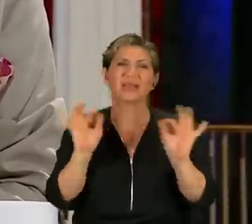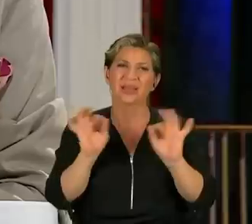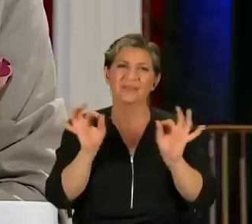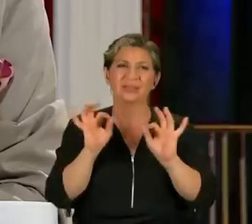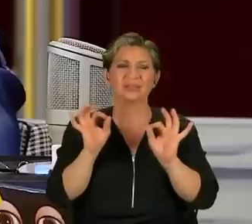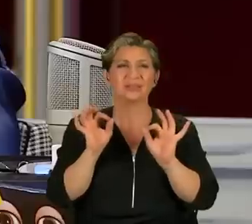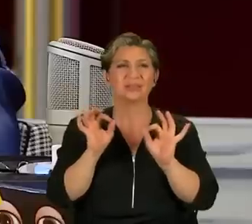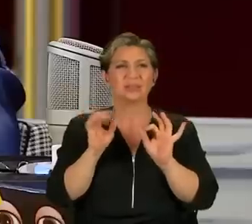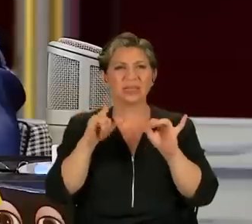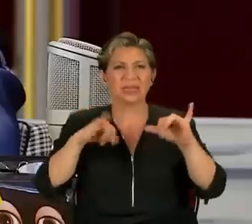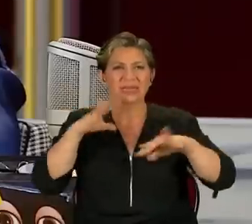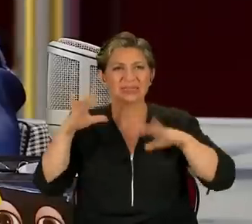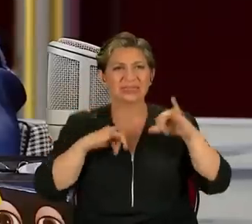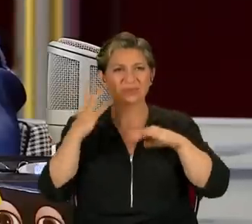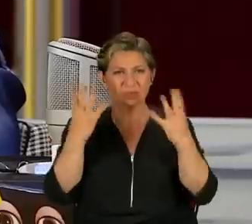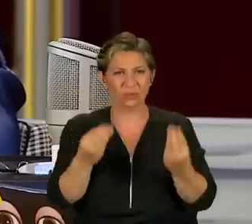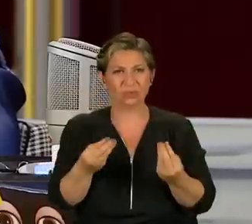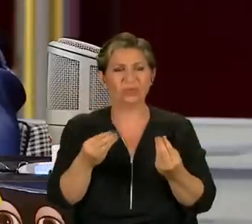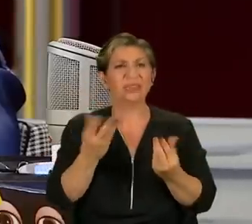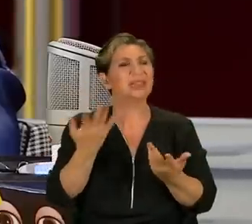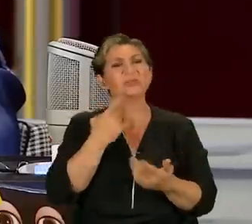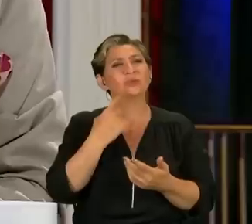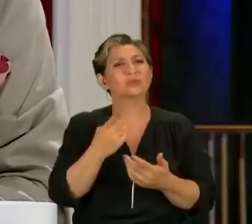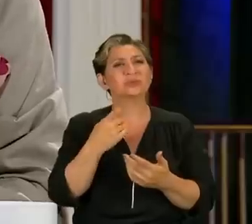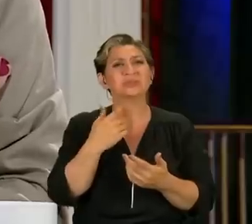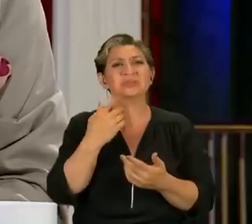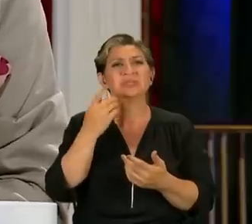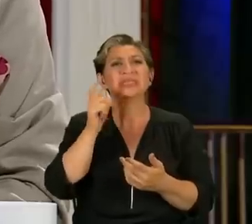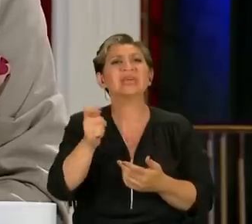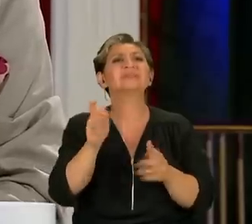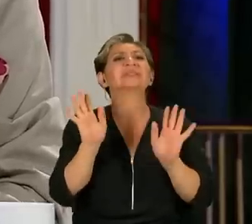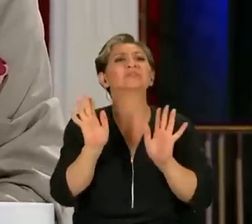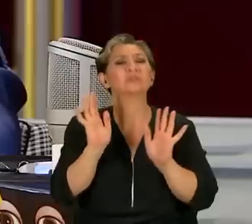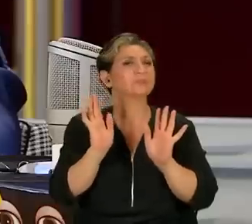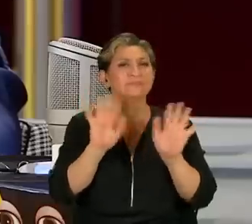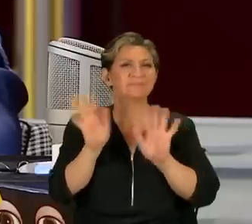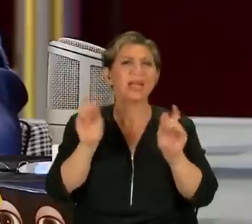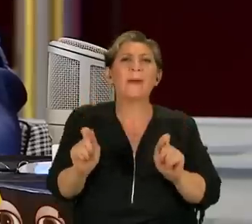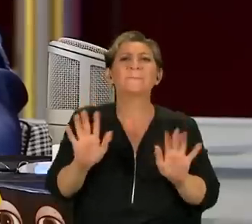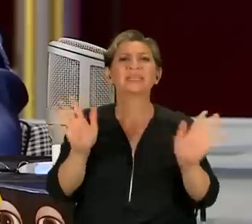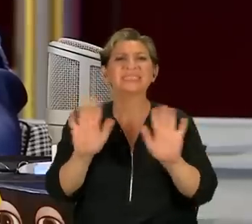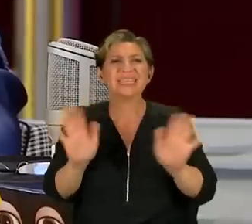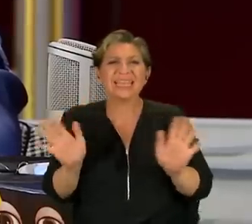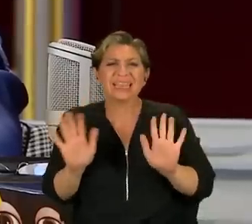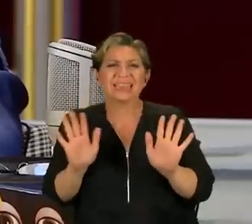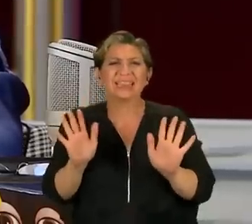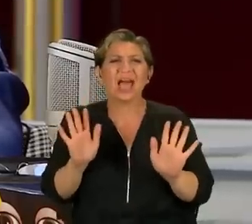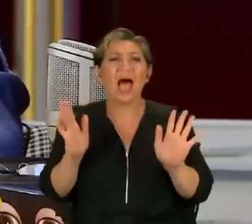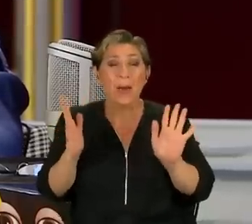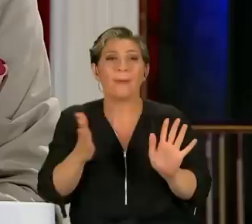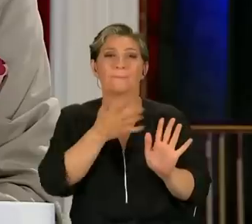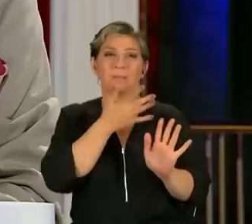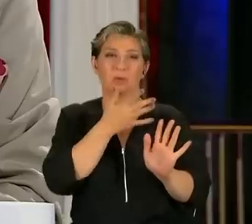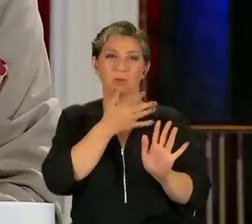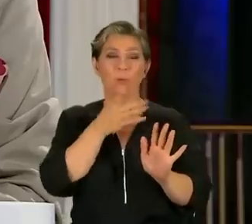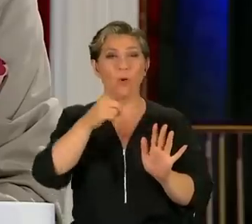ya. Yüzünde bundan rahatsız oldun ve evet. ne diyorsun, tavsiye etmiyor musun insanlara? Hiç etmiyorum, sakın diyorum. ama biliyorum